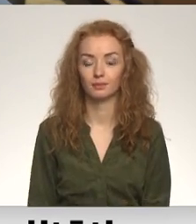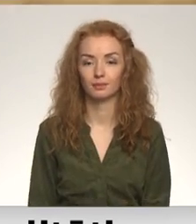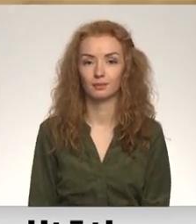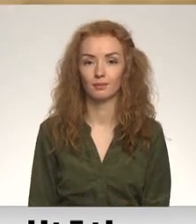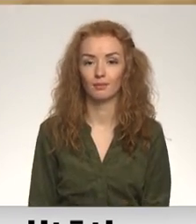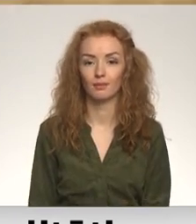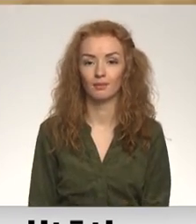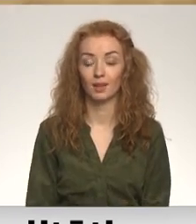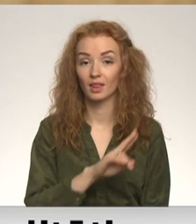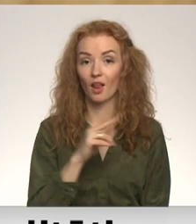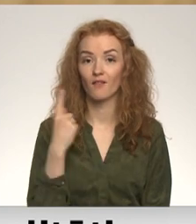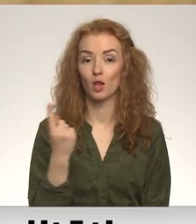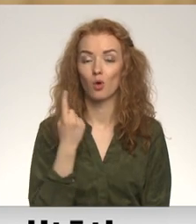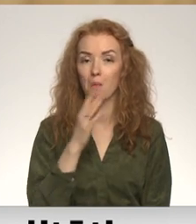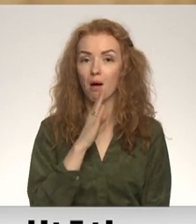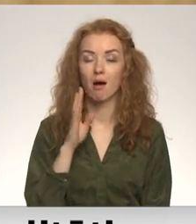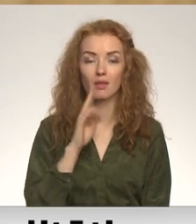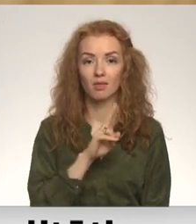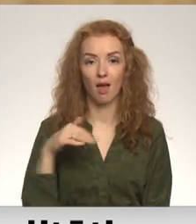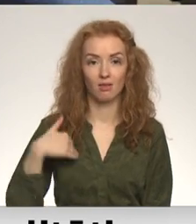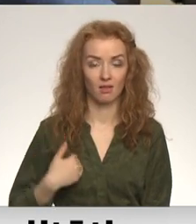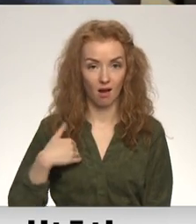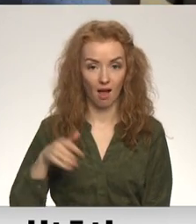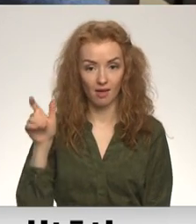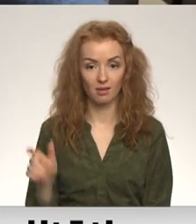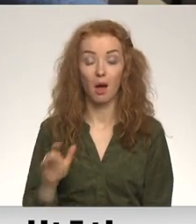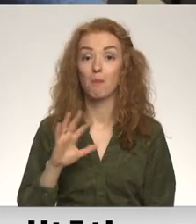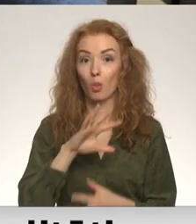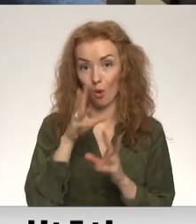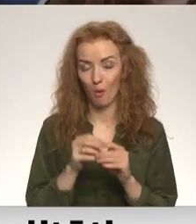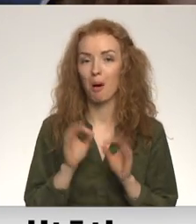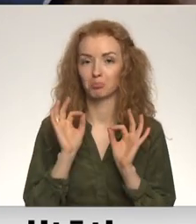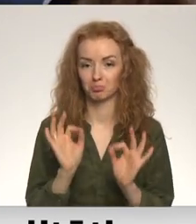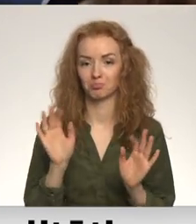Nevientuļā māte, ne atraitne. Bet tā viss kārtībā.